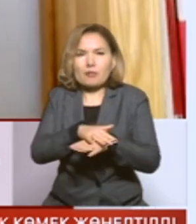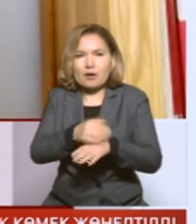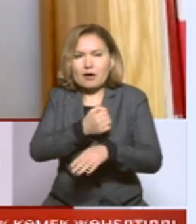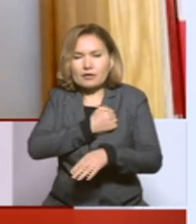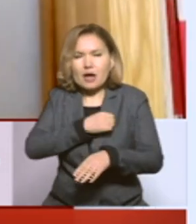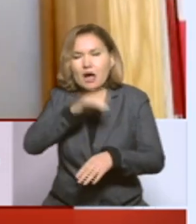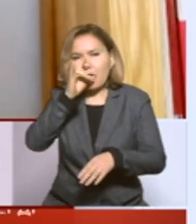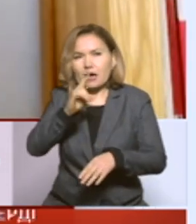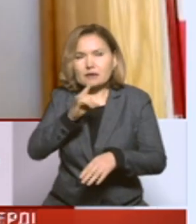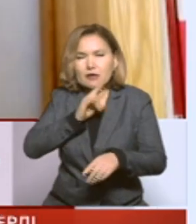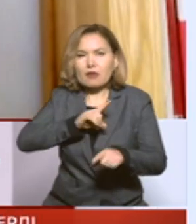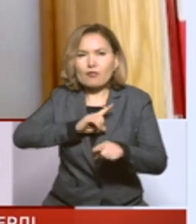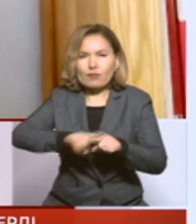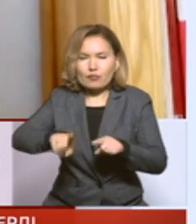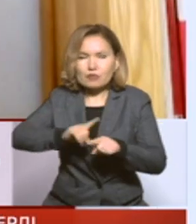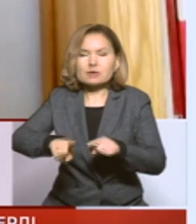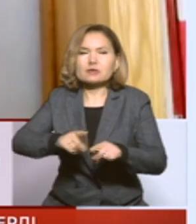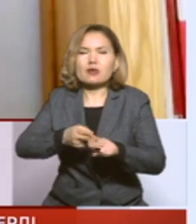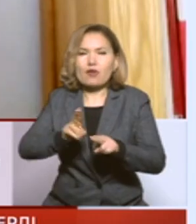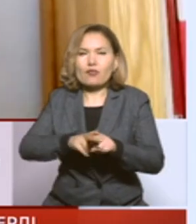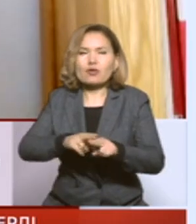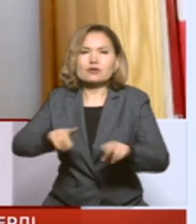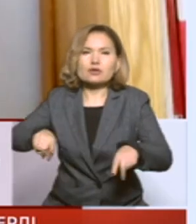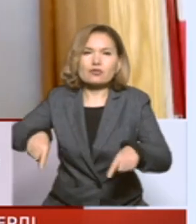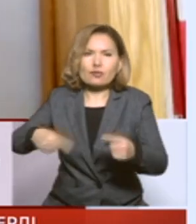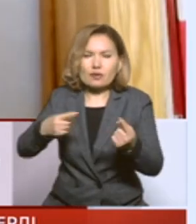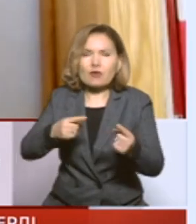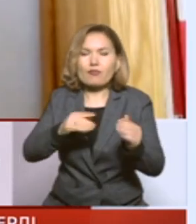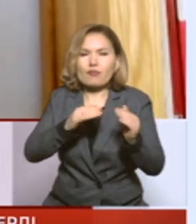Қазақстандағы жағдай тез арада қалпына келсін деп дұға